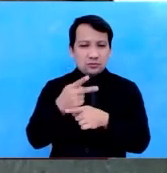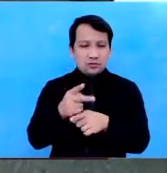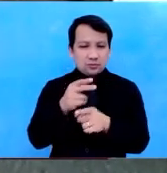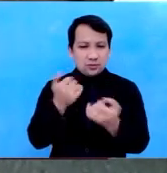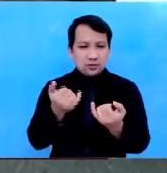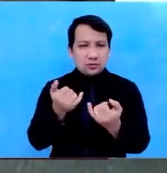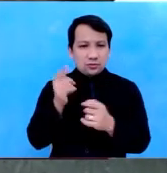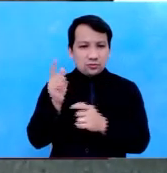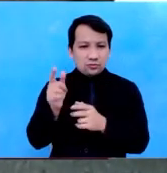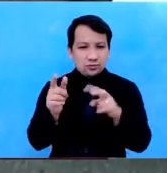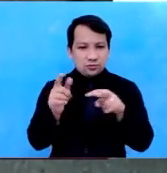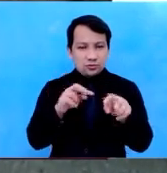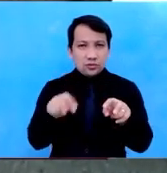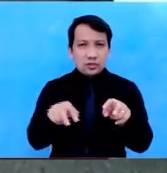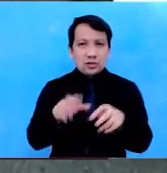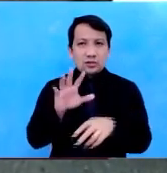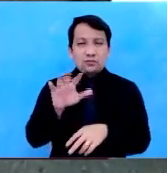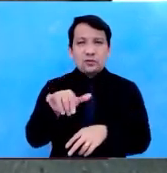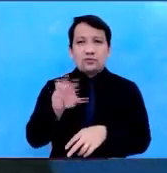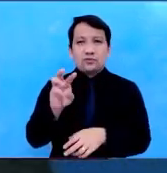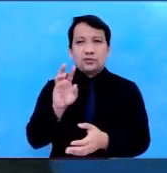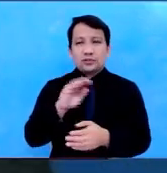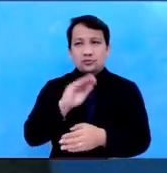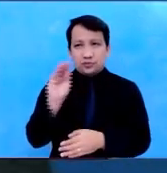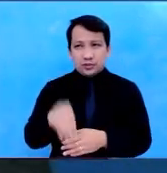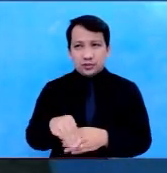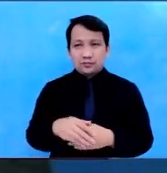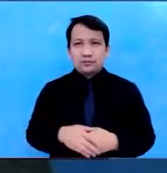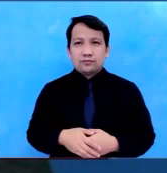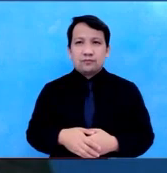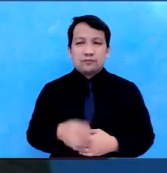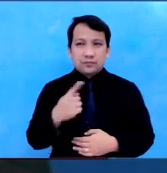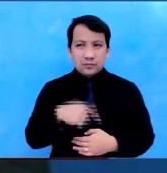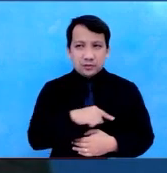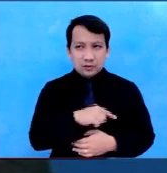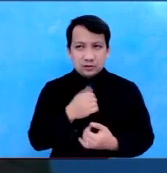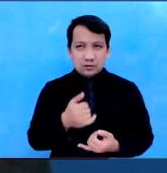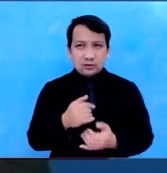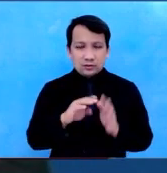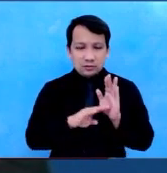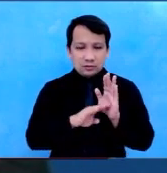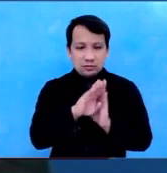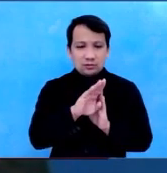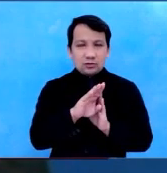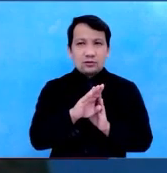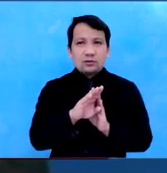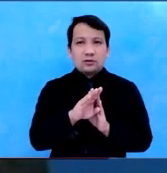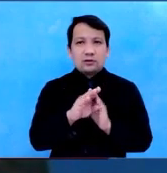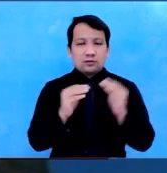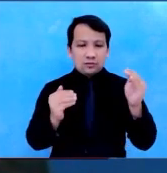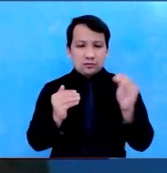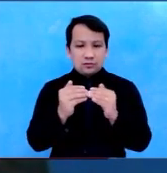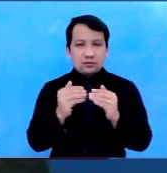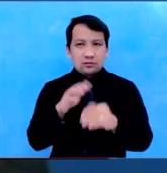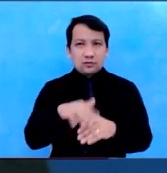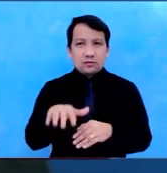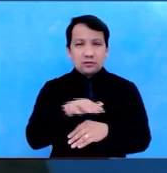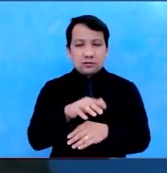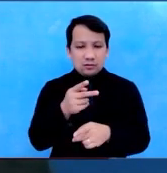2022 sa 5.6%. We believe today's rate hike will help us achieve our price